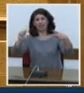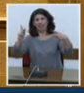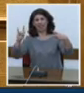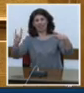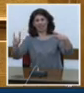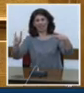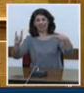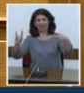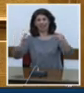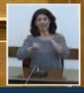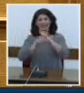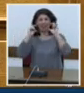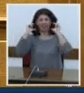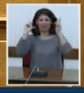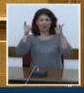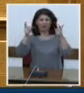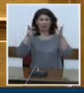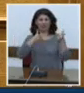Δημοκρατίας».